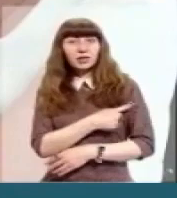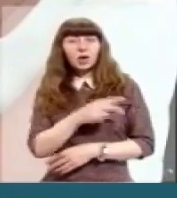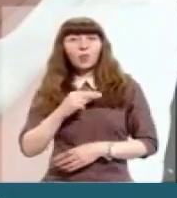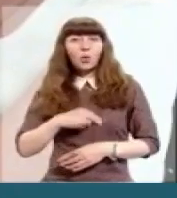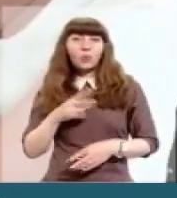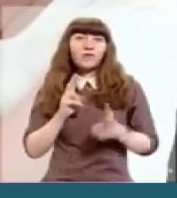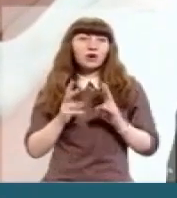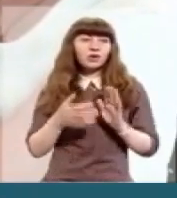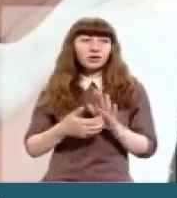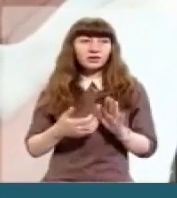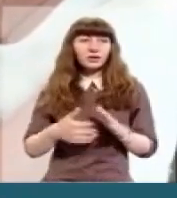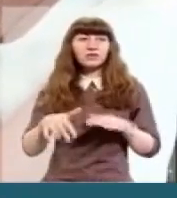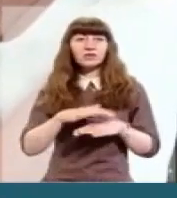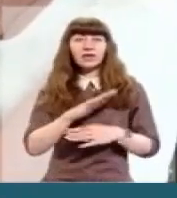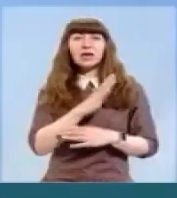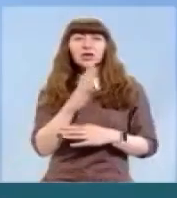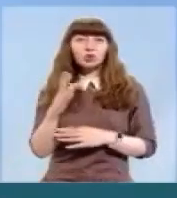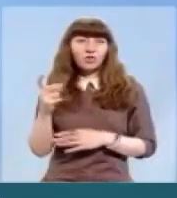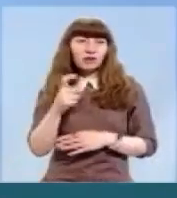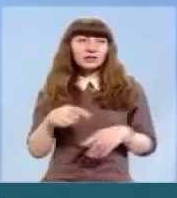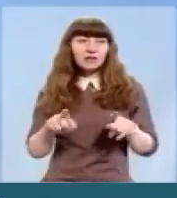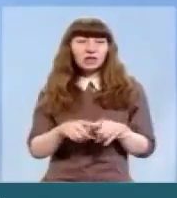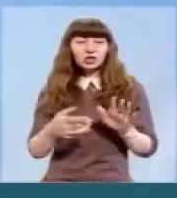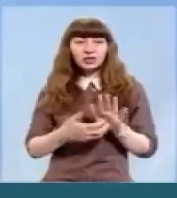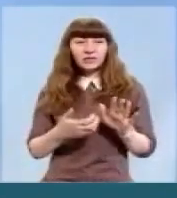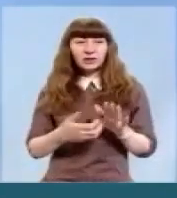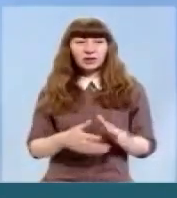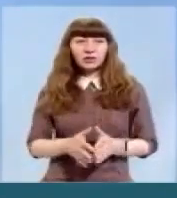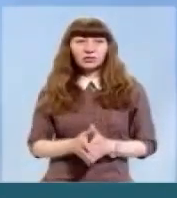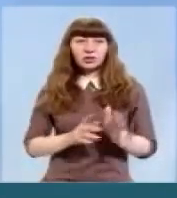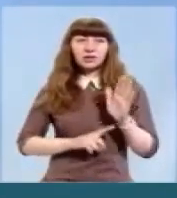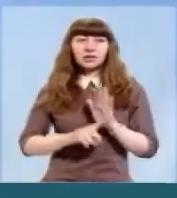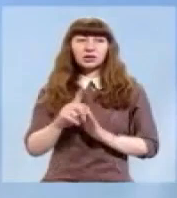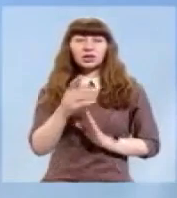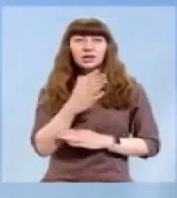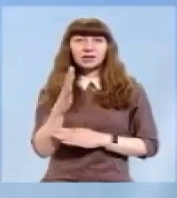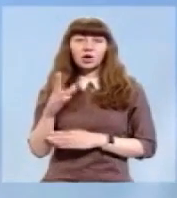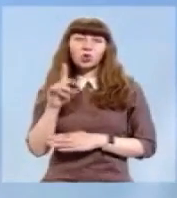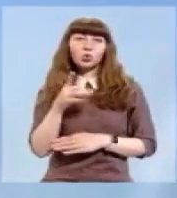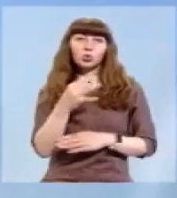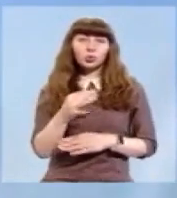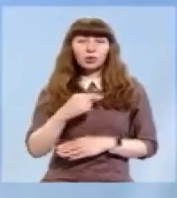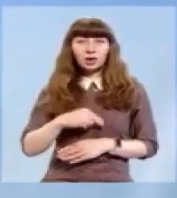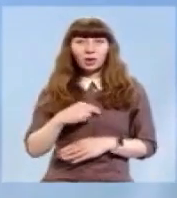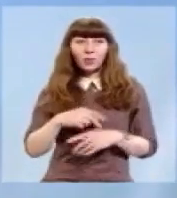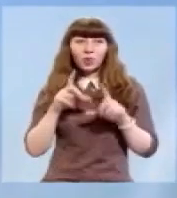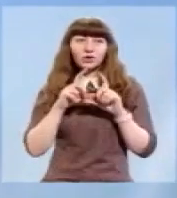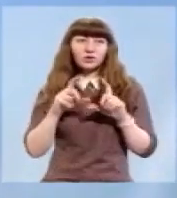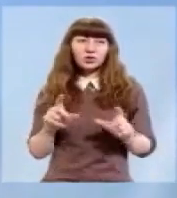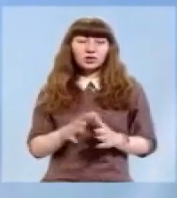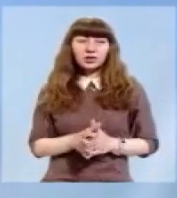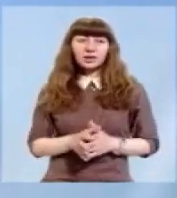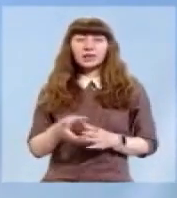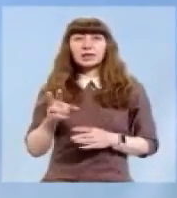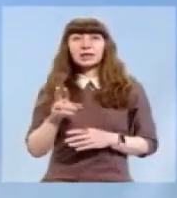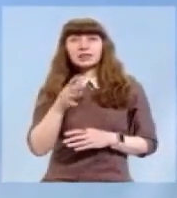повара. Не хватает кадров и в сфере лесного хозяйства. У нас началась лесокультурная работа в нашем учреждении. Значит,